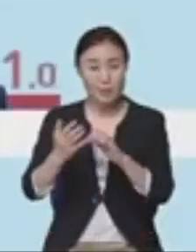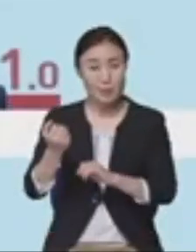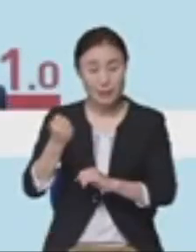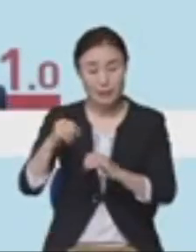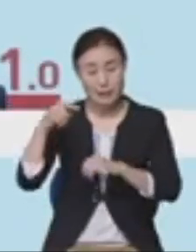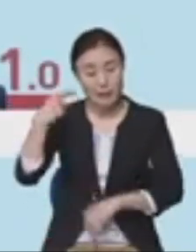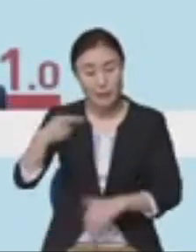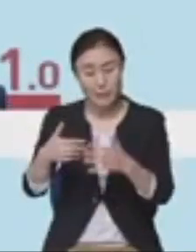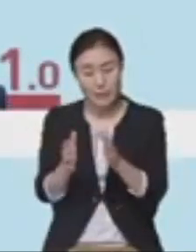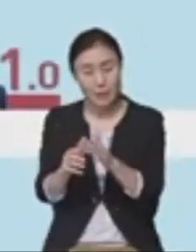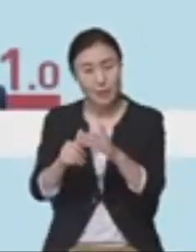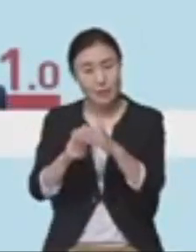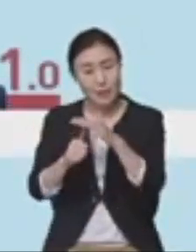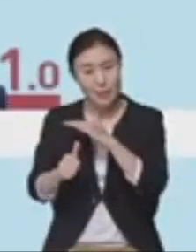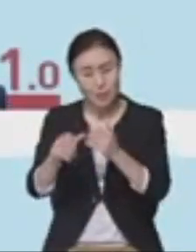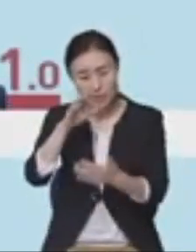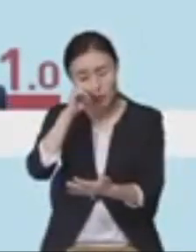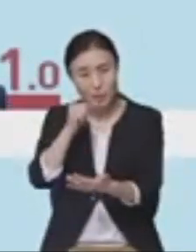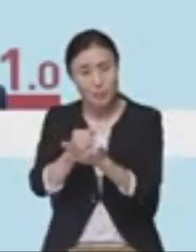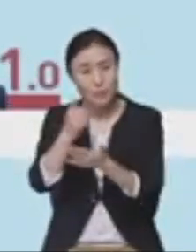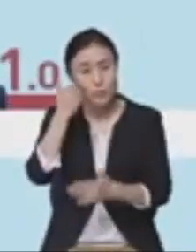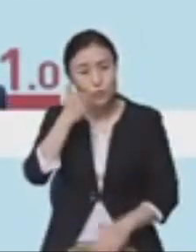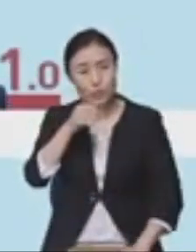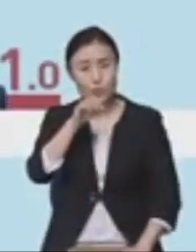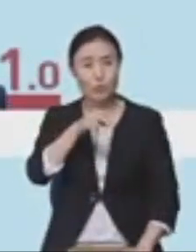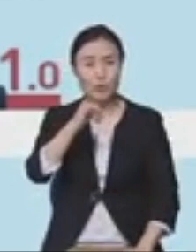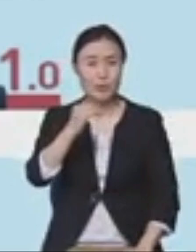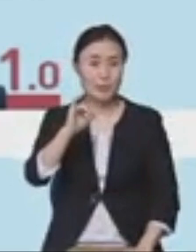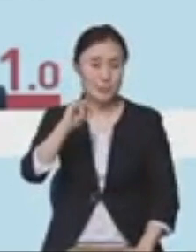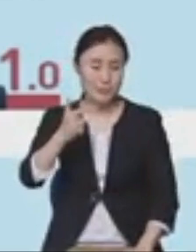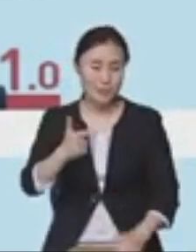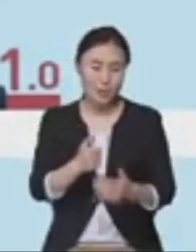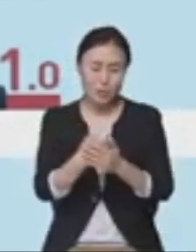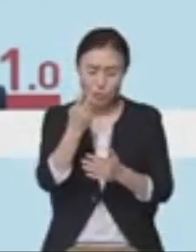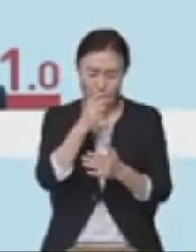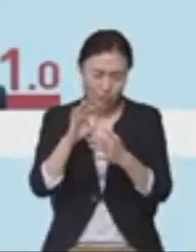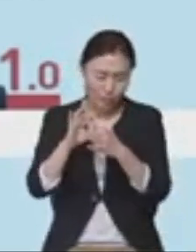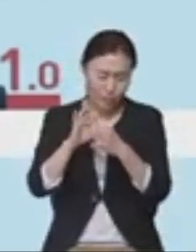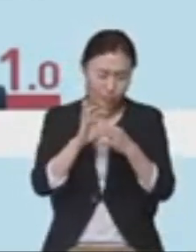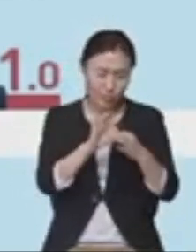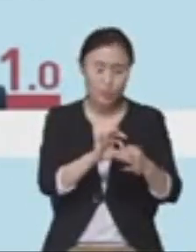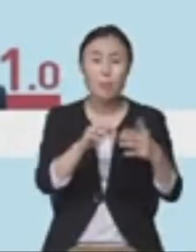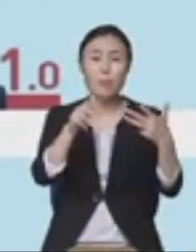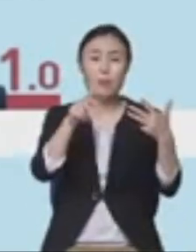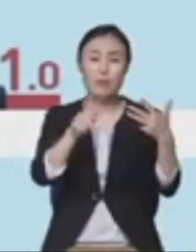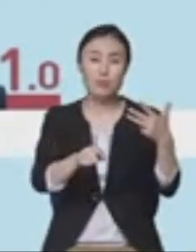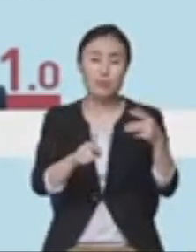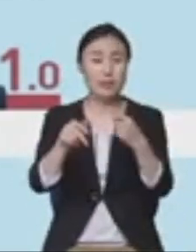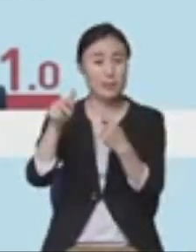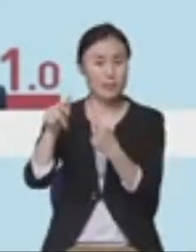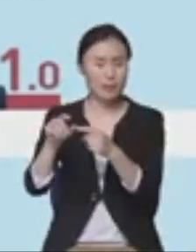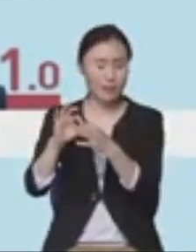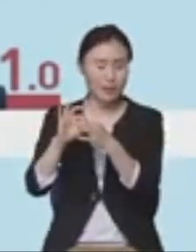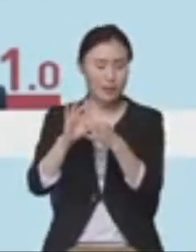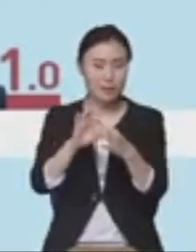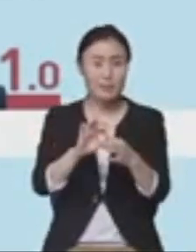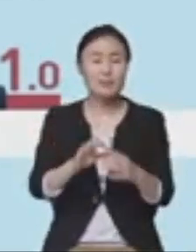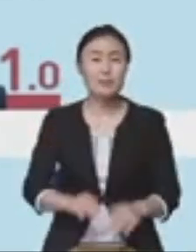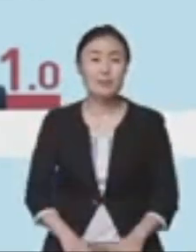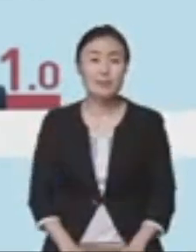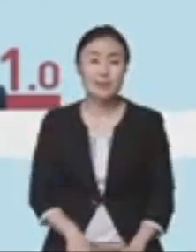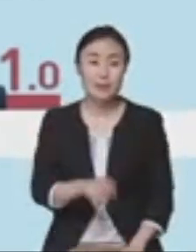국민의 힘 차기 당대표 적합도 조사에서 유승민 전 의원이 본 조사 시작 이후 8주 연속 1위를 지켰습니다